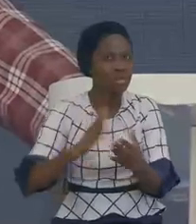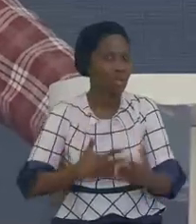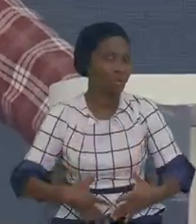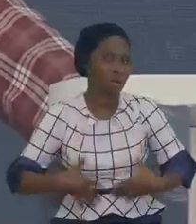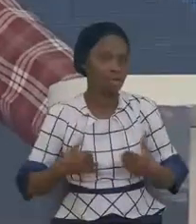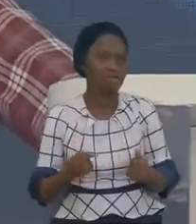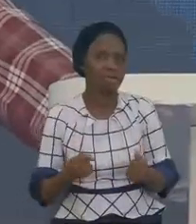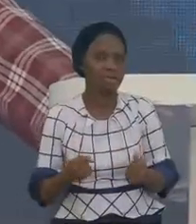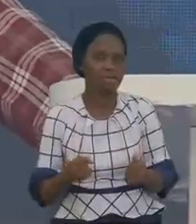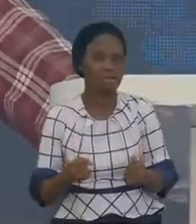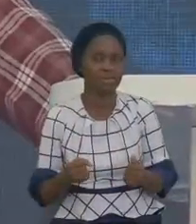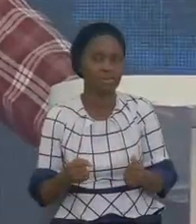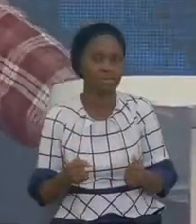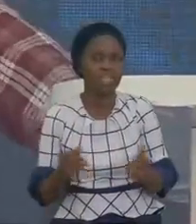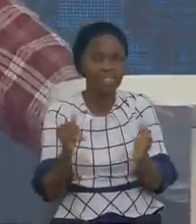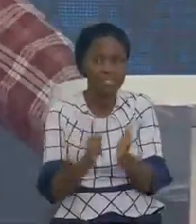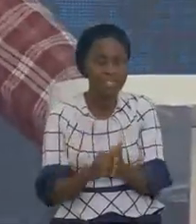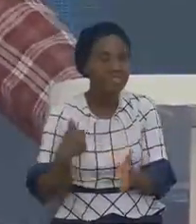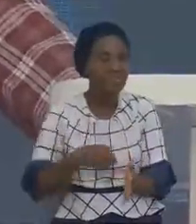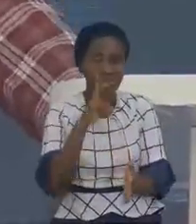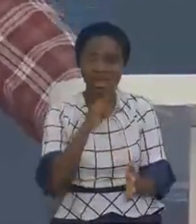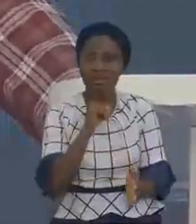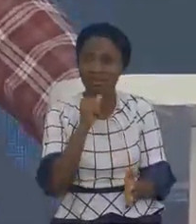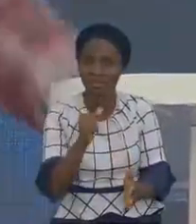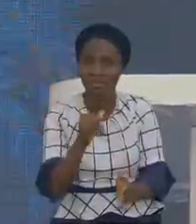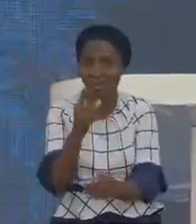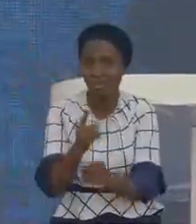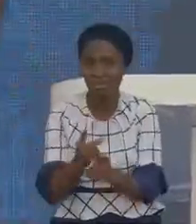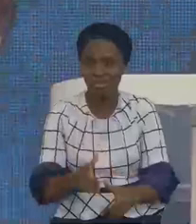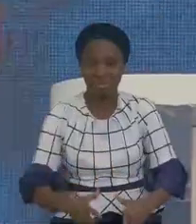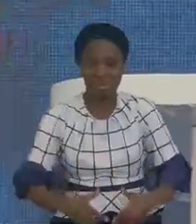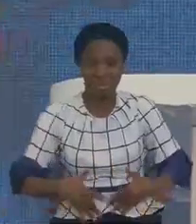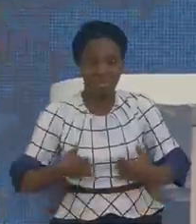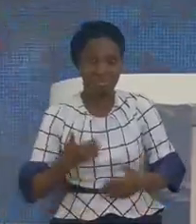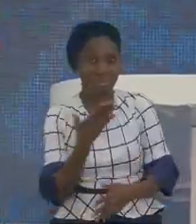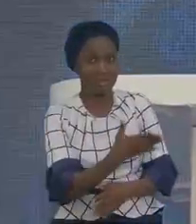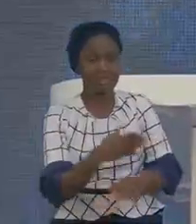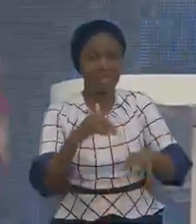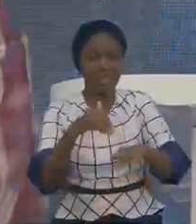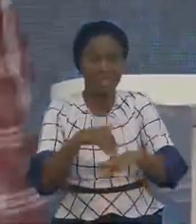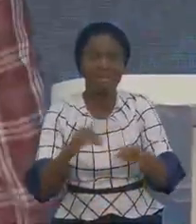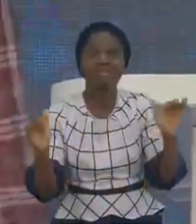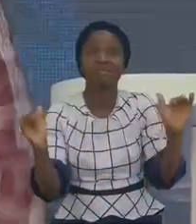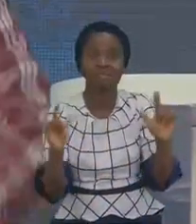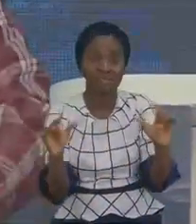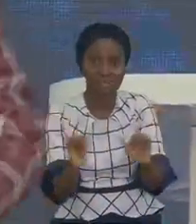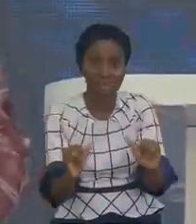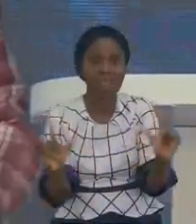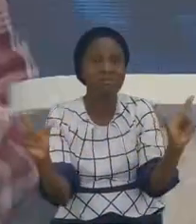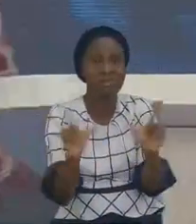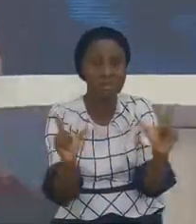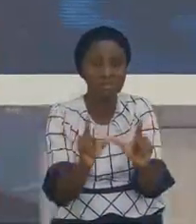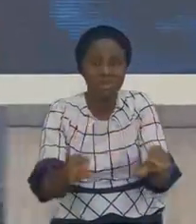Nous ne devons pas vivre là seulement au même niveau, faisant la même chose, tournant en rond, mais il n'y a pas de